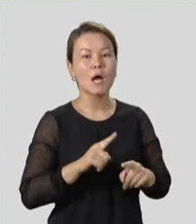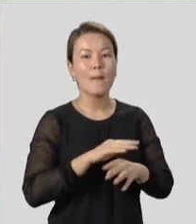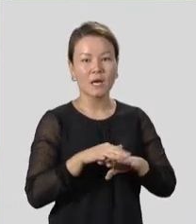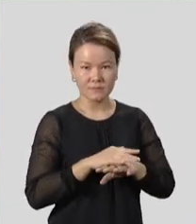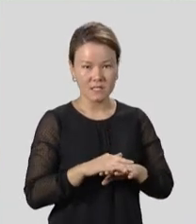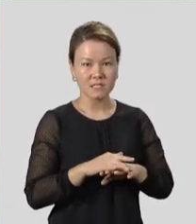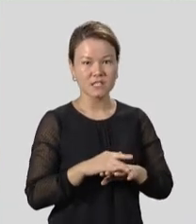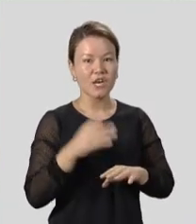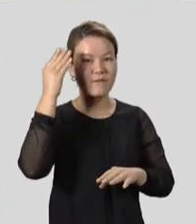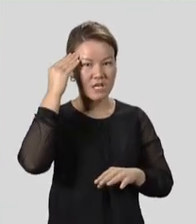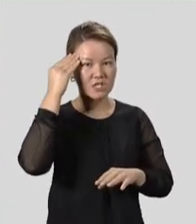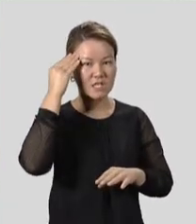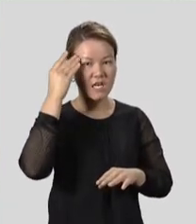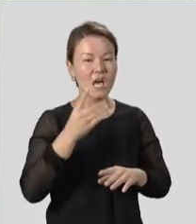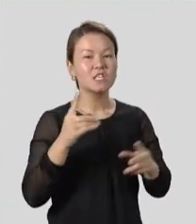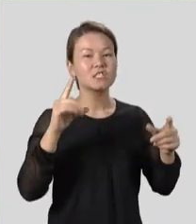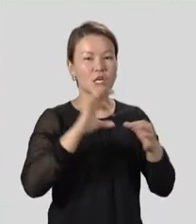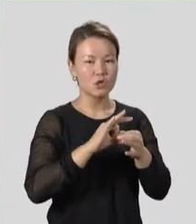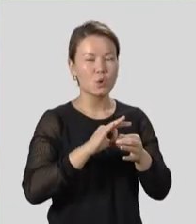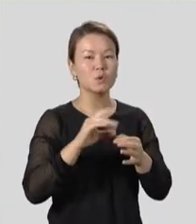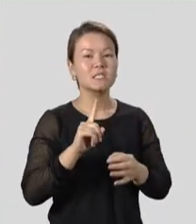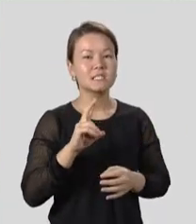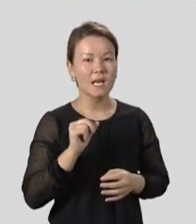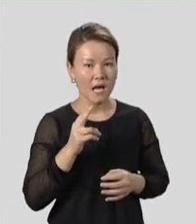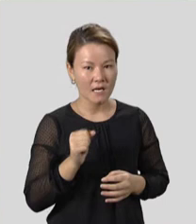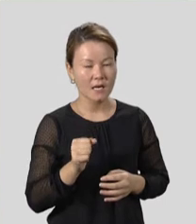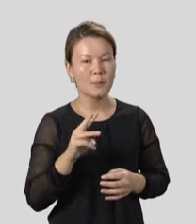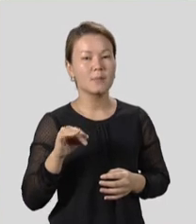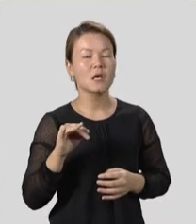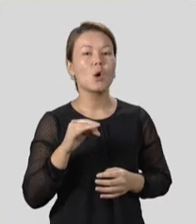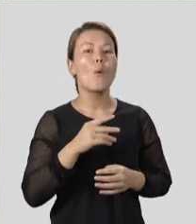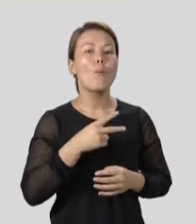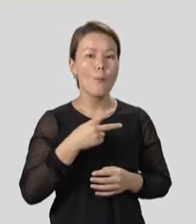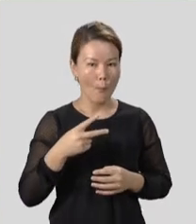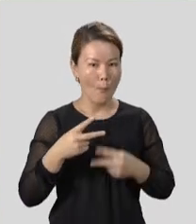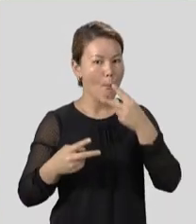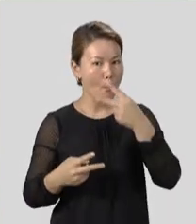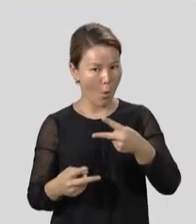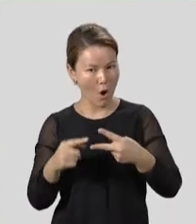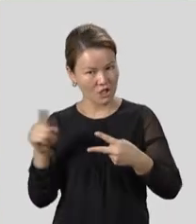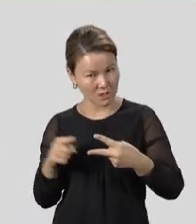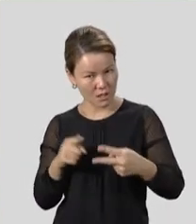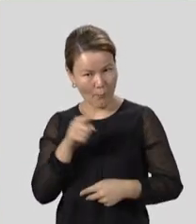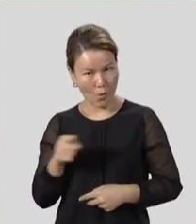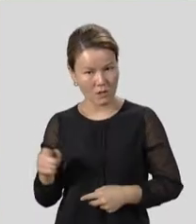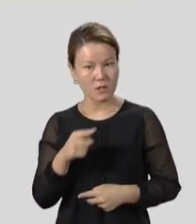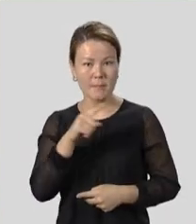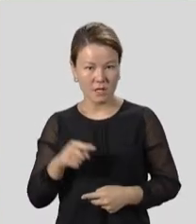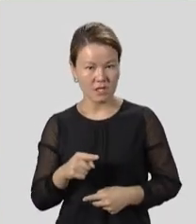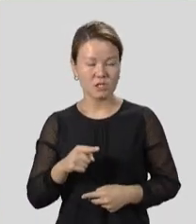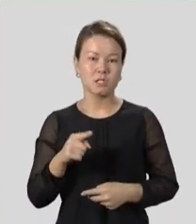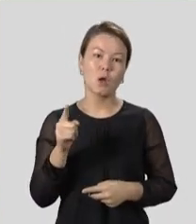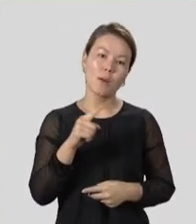математические выражения, соединенные знаками больше, меньше, меньше либо равно и